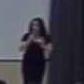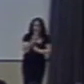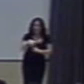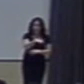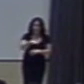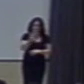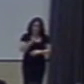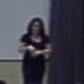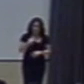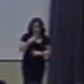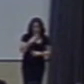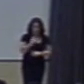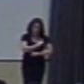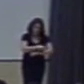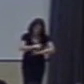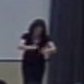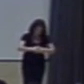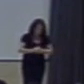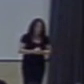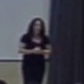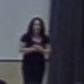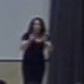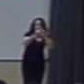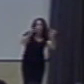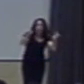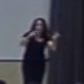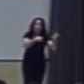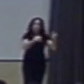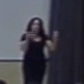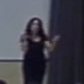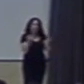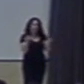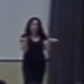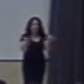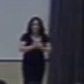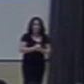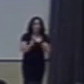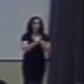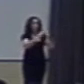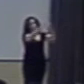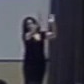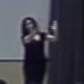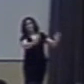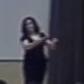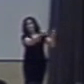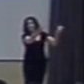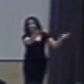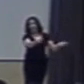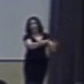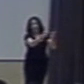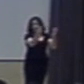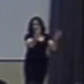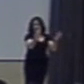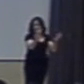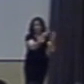una mica arriscat per la meva part, però què és la corporació? Vull dir, em sembla que és com un ens així com molt eteri,